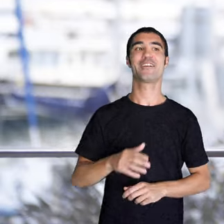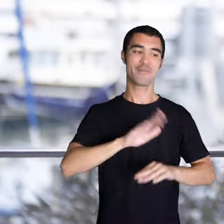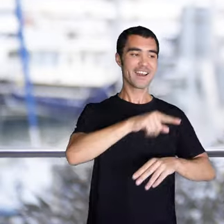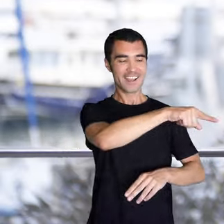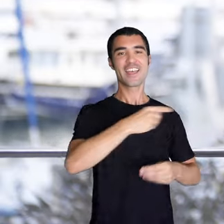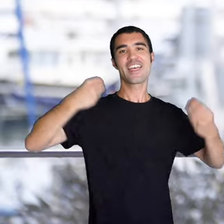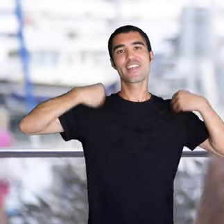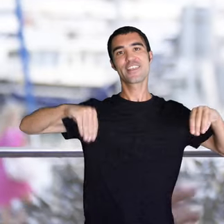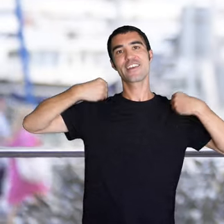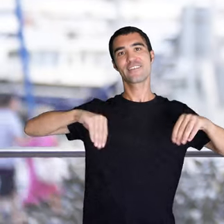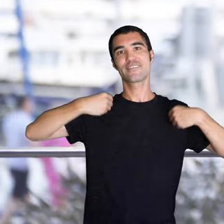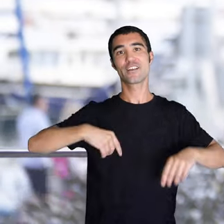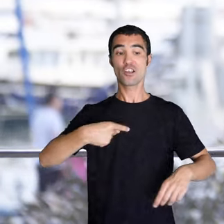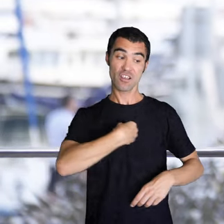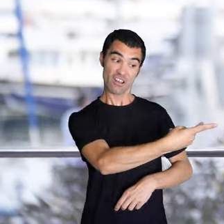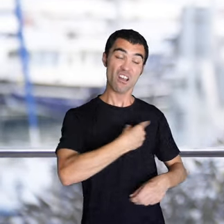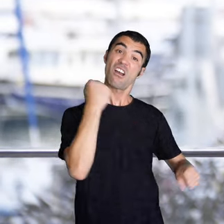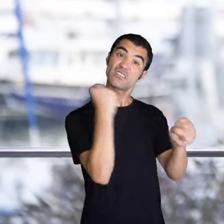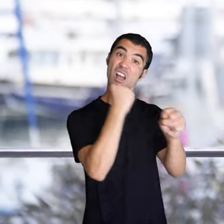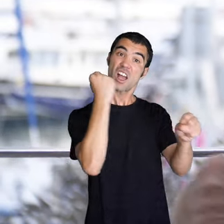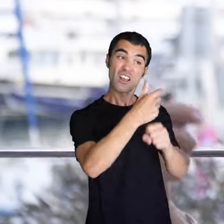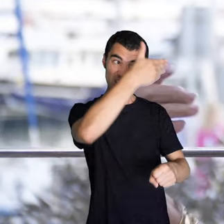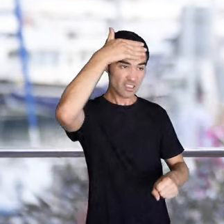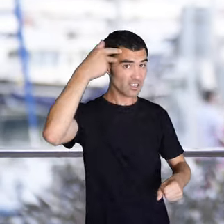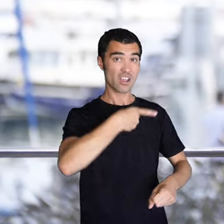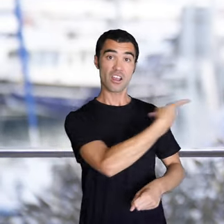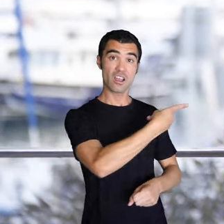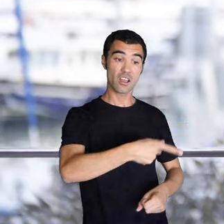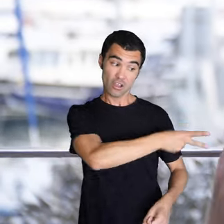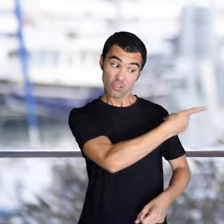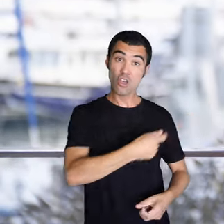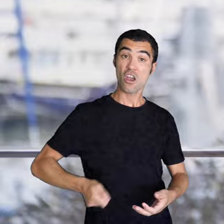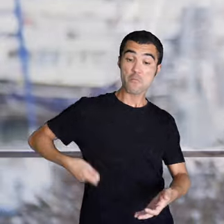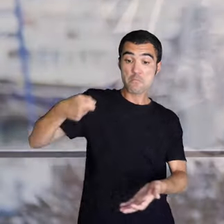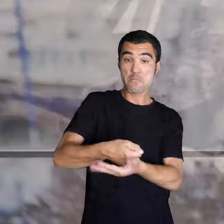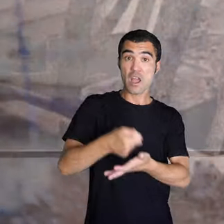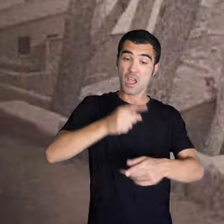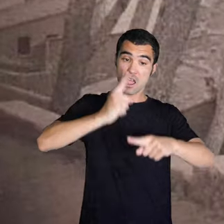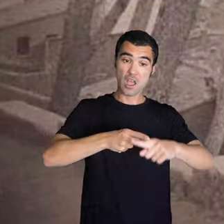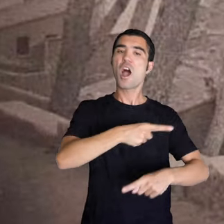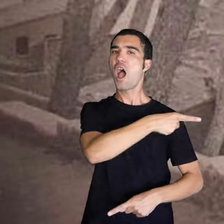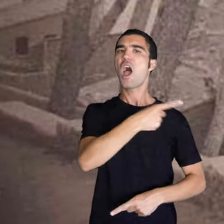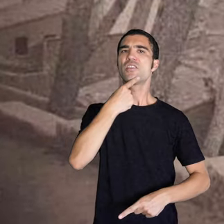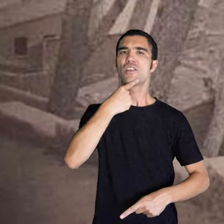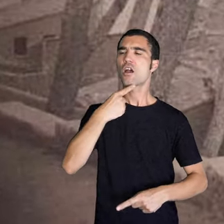perquè el conqui jo havia fet tanta feina com ell i estava pagada de tots dos que volia que duués el meu nom